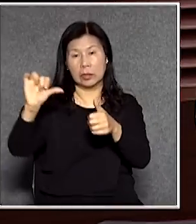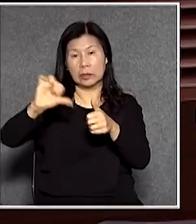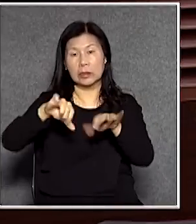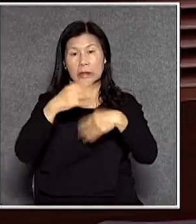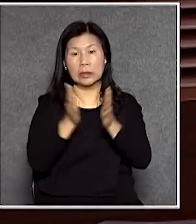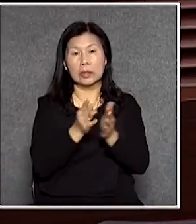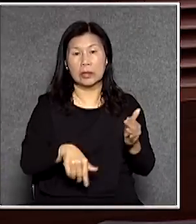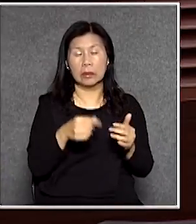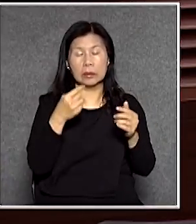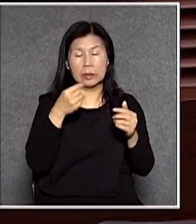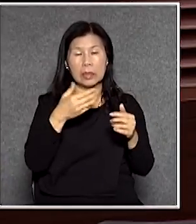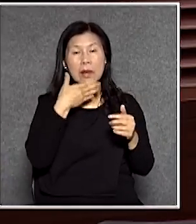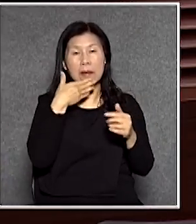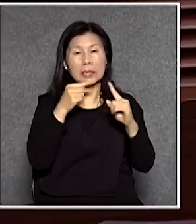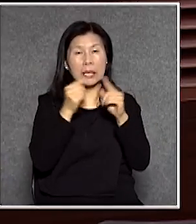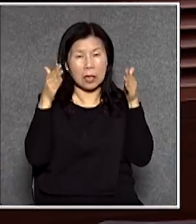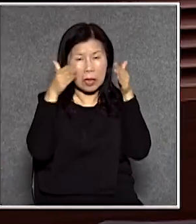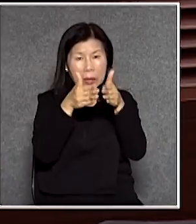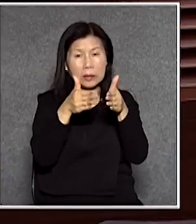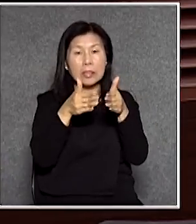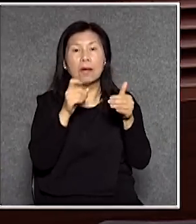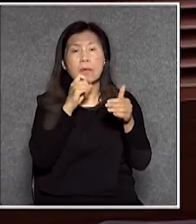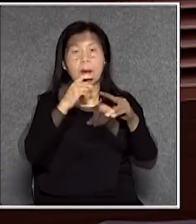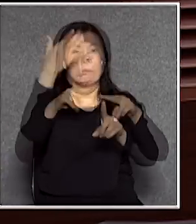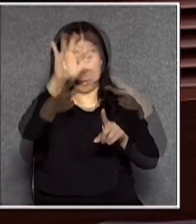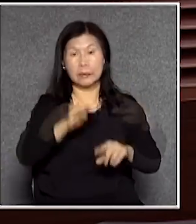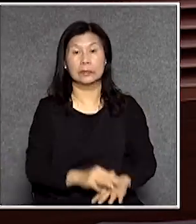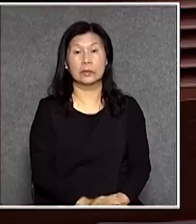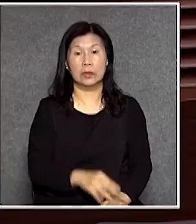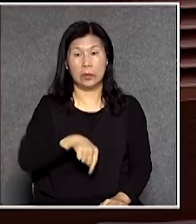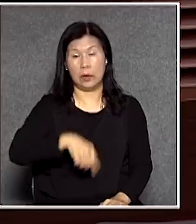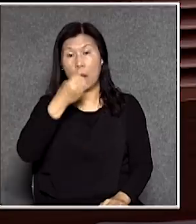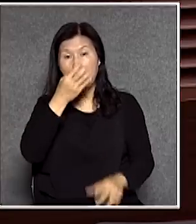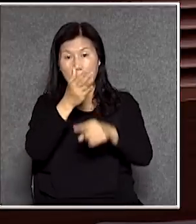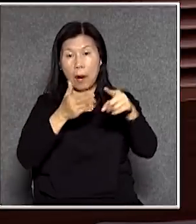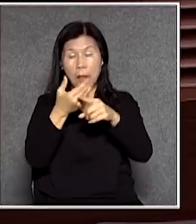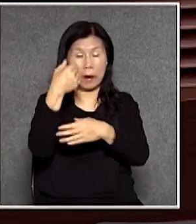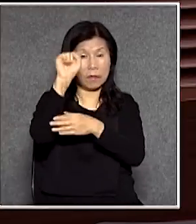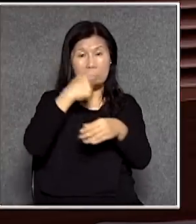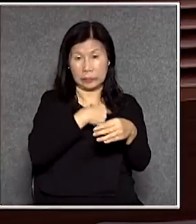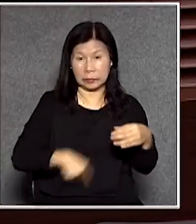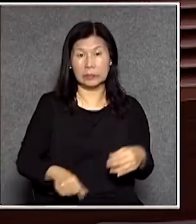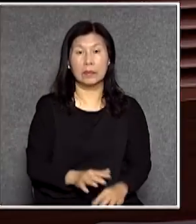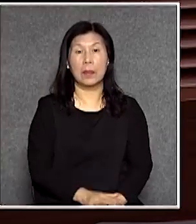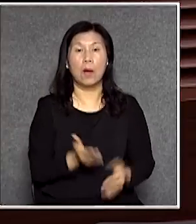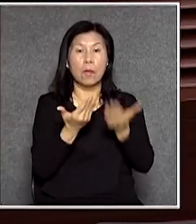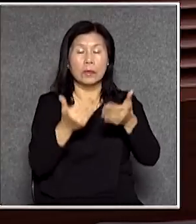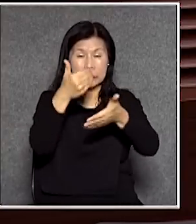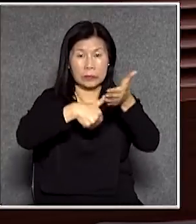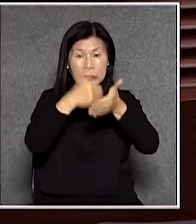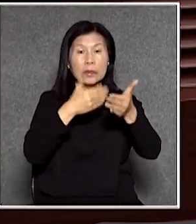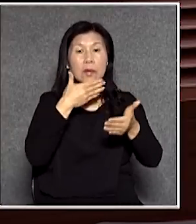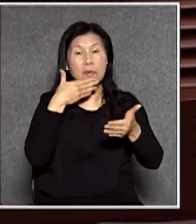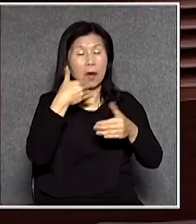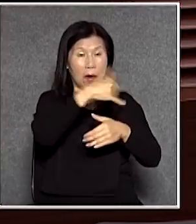野是更加窄，局限了他們的發展機會。我們有部分反對派議員就以企圖削減青年內